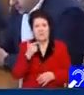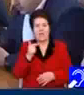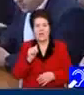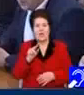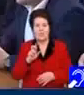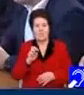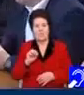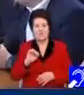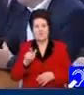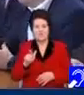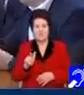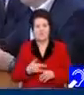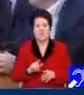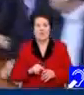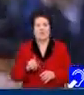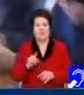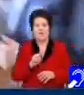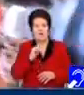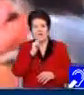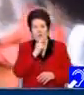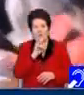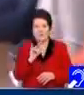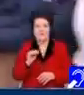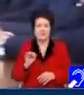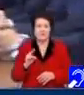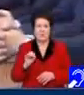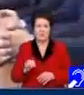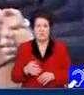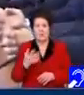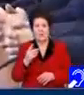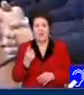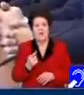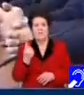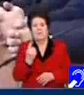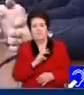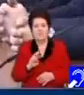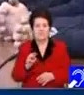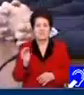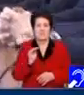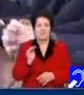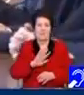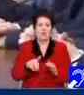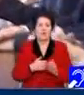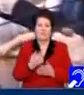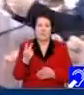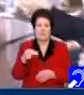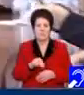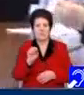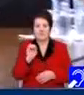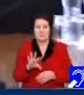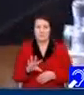Gaburici, numit în funcția de ministru al economiei și infrastructurii, fost prim-ministru din februarie până în iunie